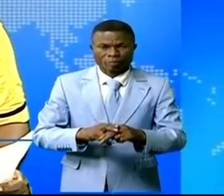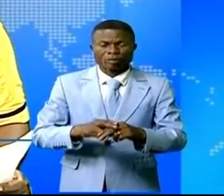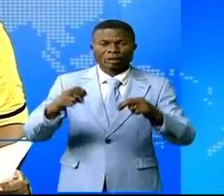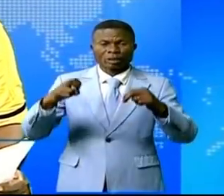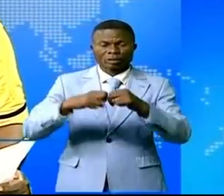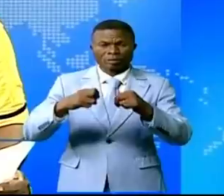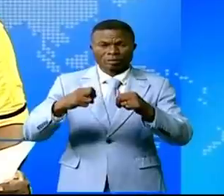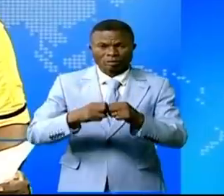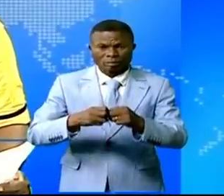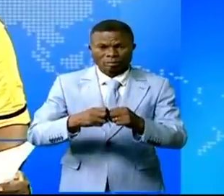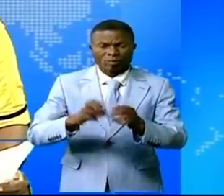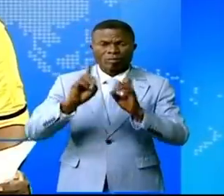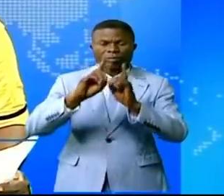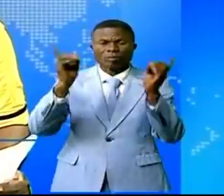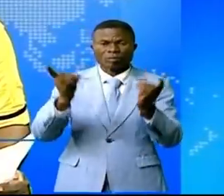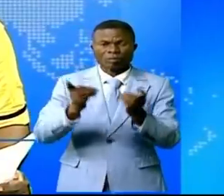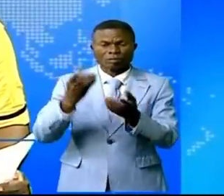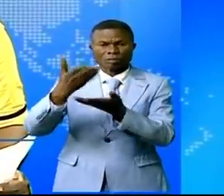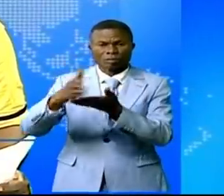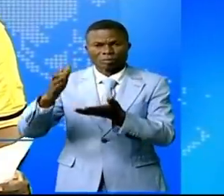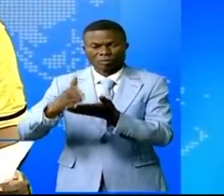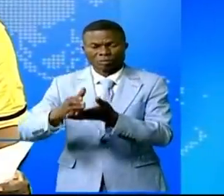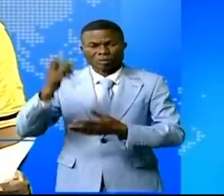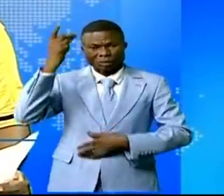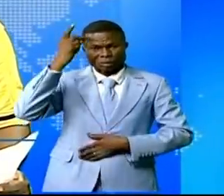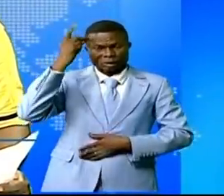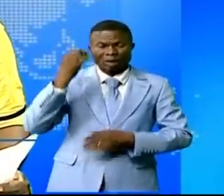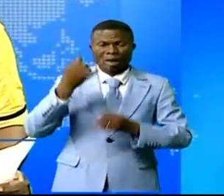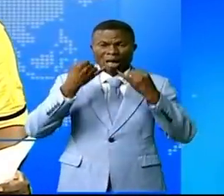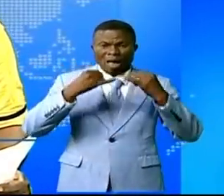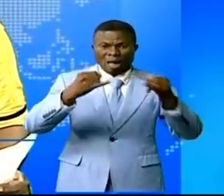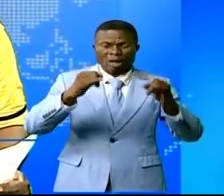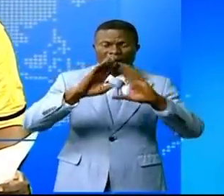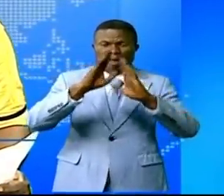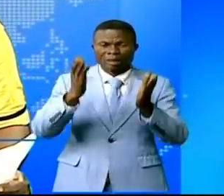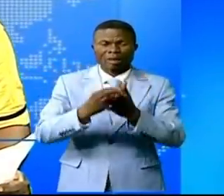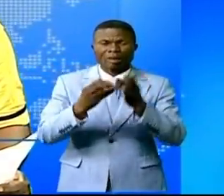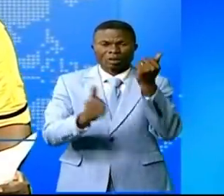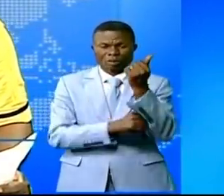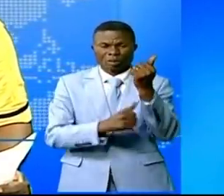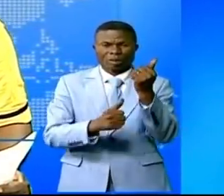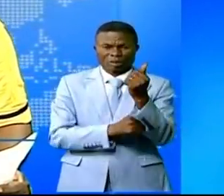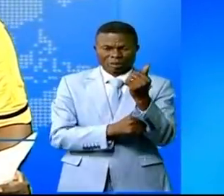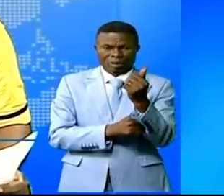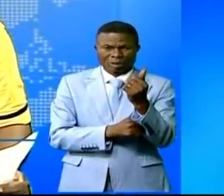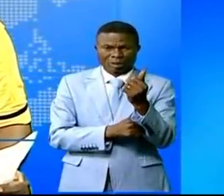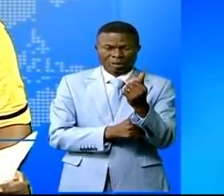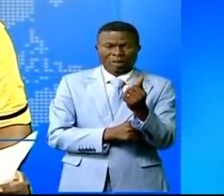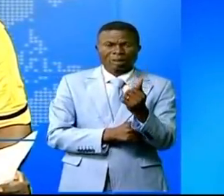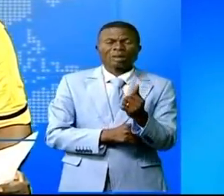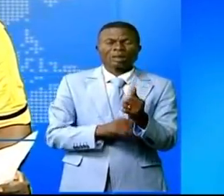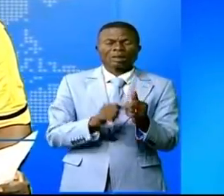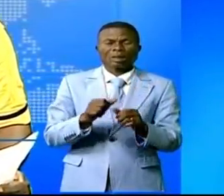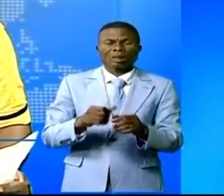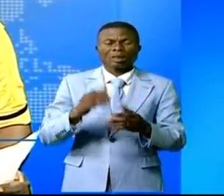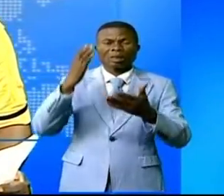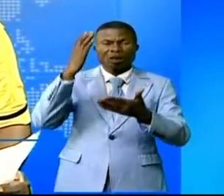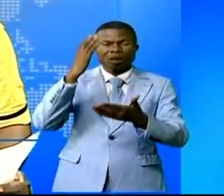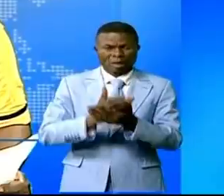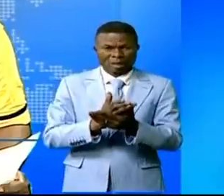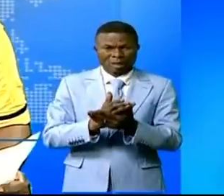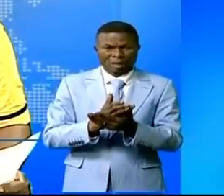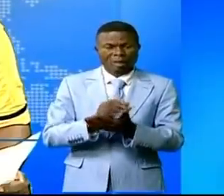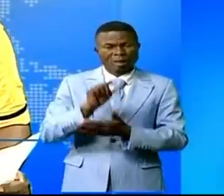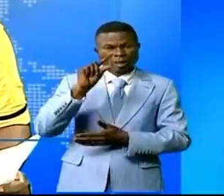d'électricité. Le département de distribution de Kinshasa informe son aimable clientèle qu'il sera procédé à l'arrêt alternatif pour